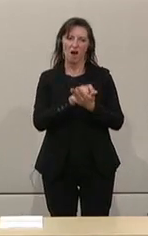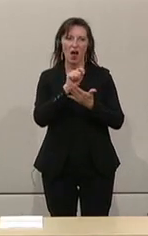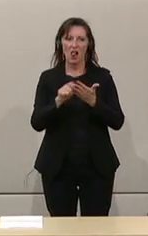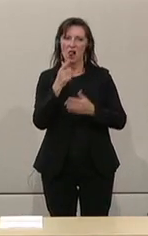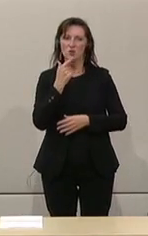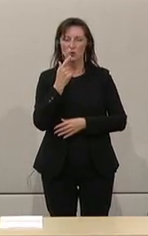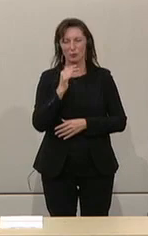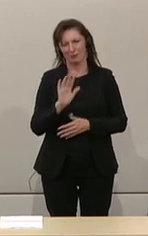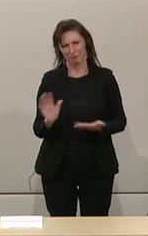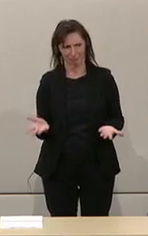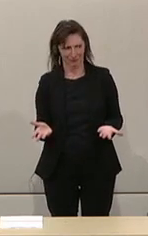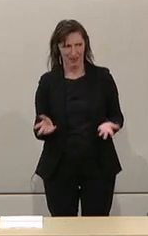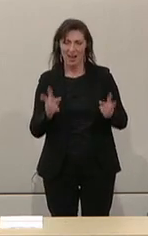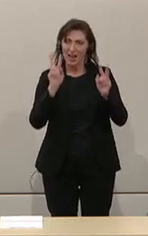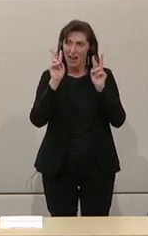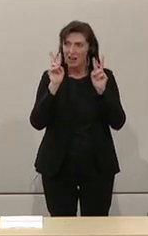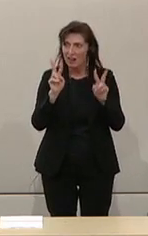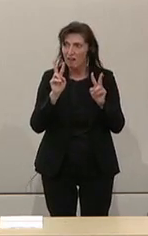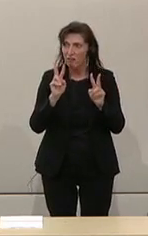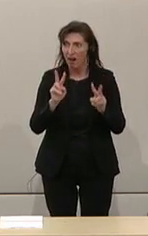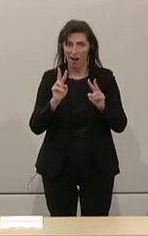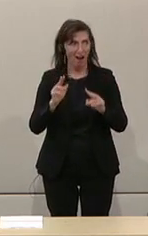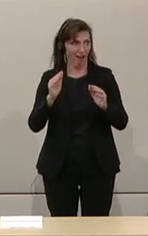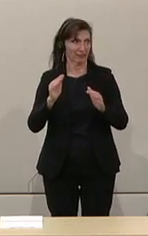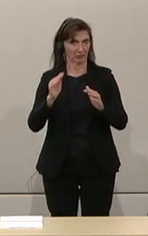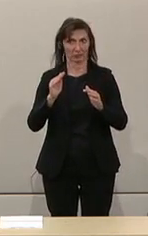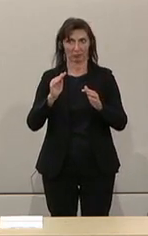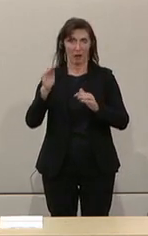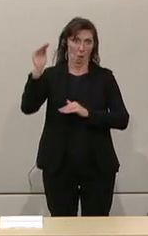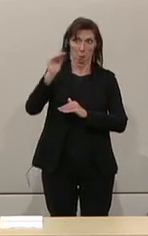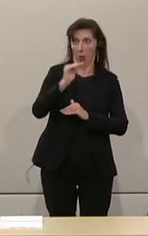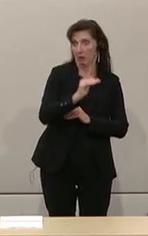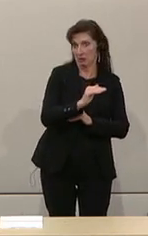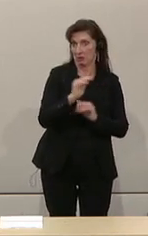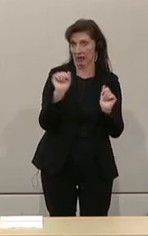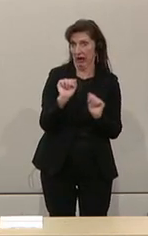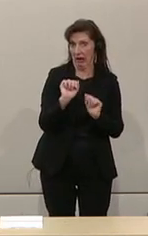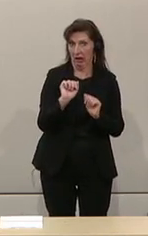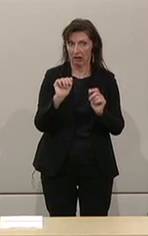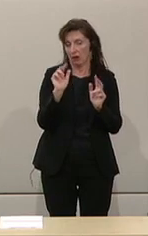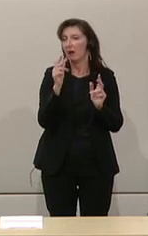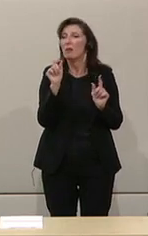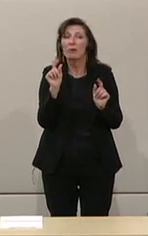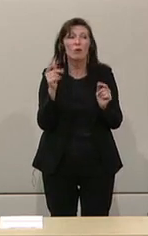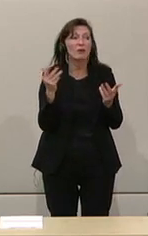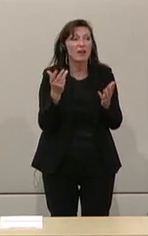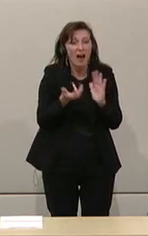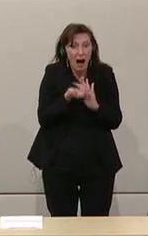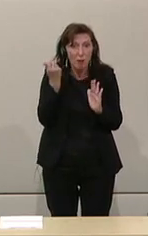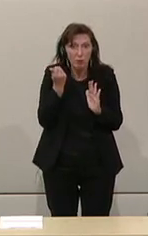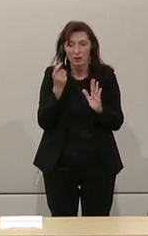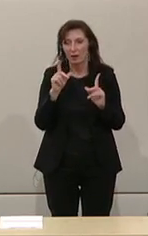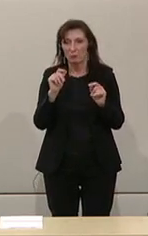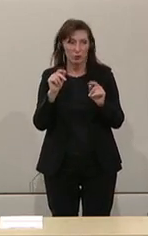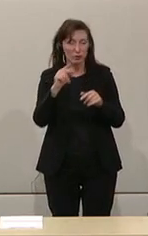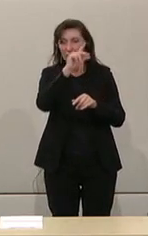in Wirklichkeit ist die Abschaffung der kalten Progression, dass wir der Bevölkerung das zurückgeben, was wir ihnen